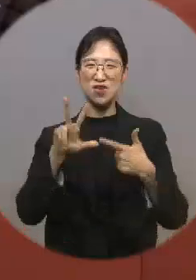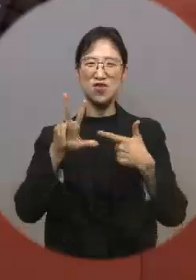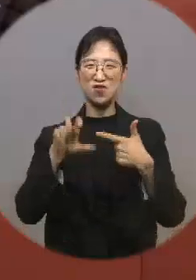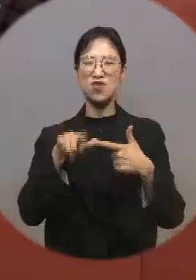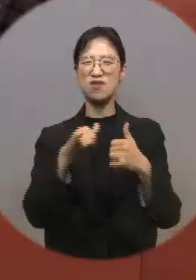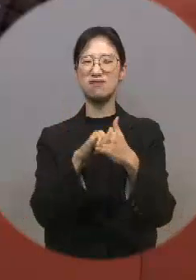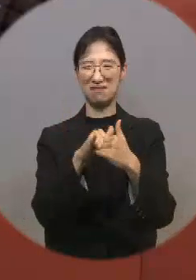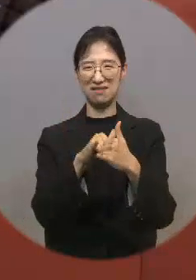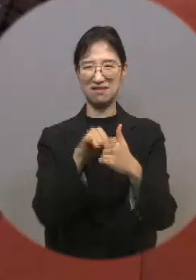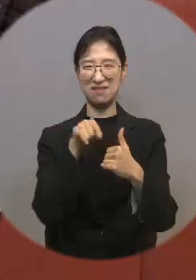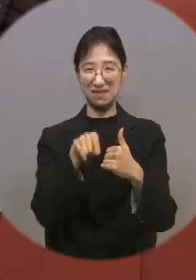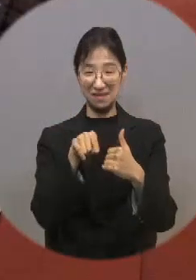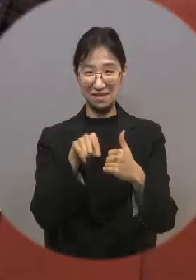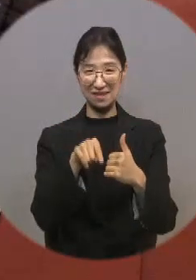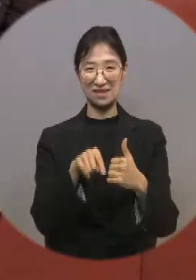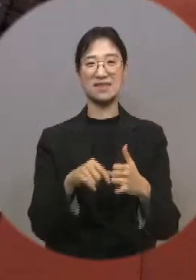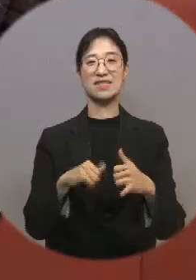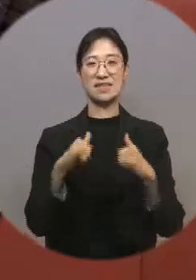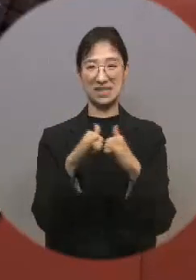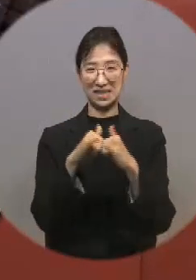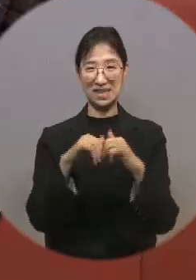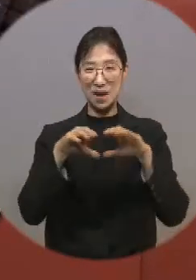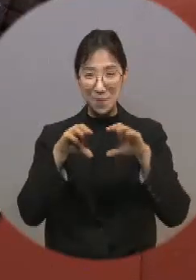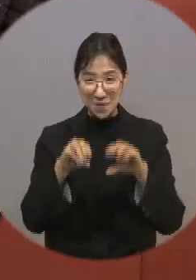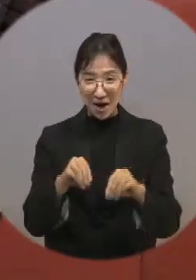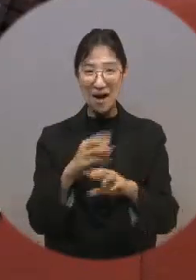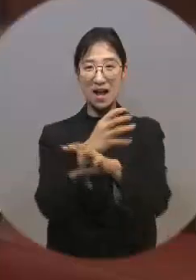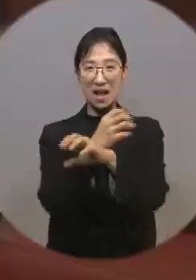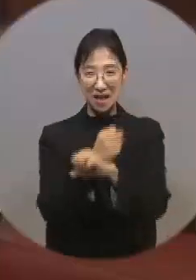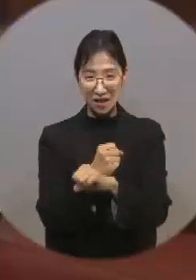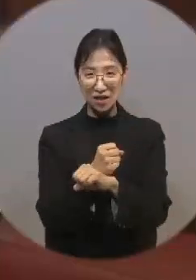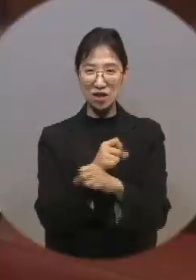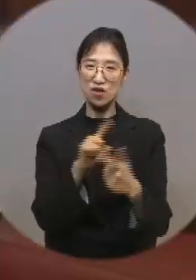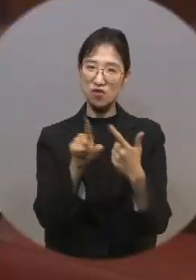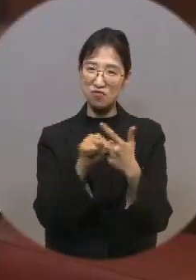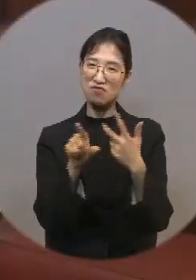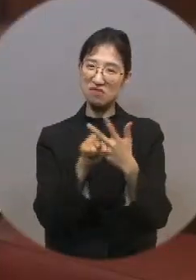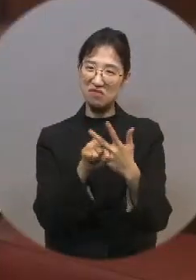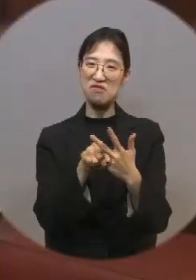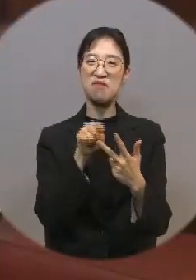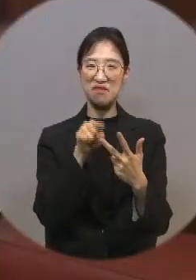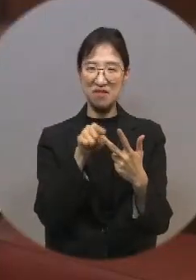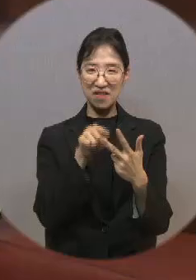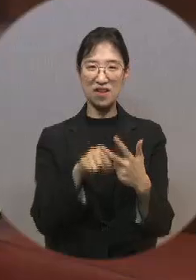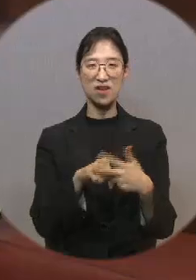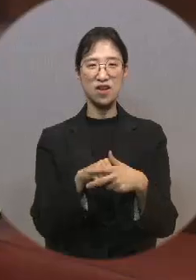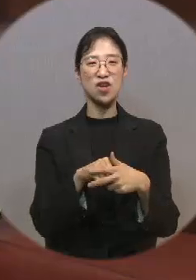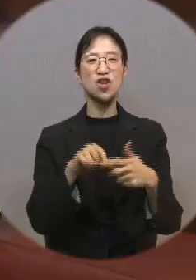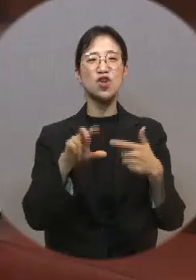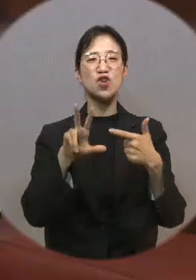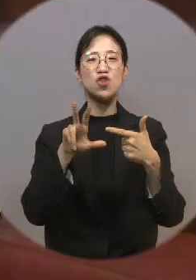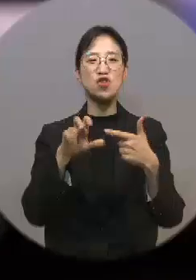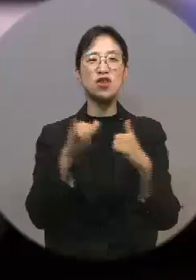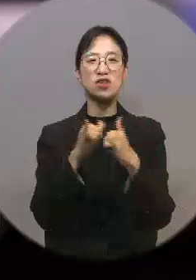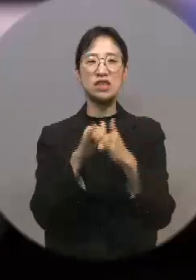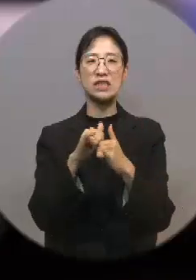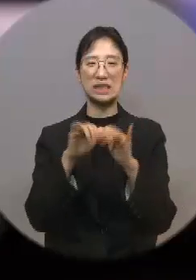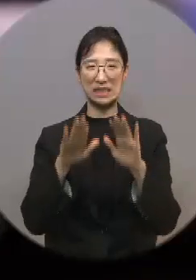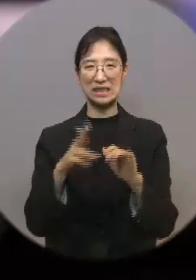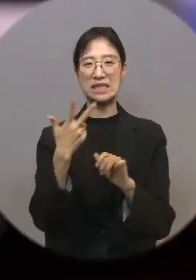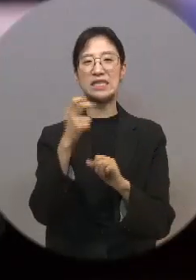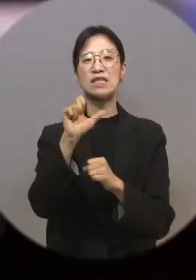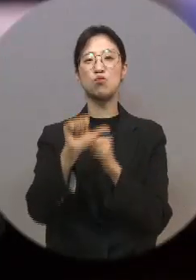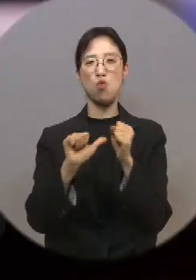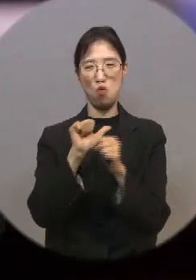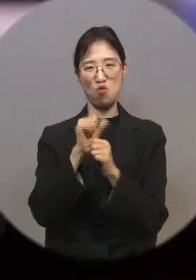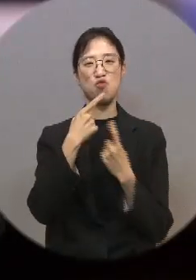네. 이 6.25 전쟁과 그 정정협정 그 연이은 6, 7월 이게 이제 6.25 전쟁 75주년이기 때문에 네. 우리 올해